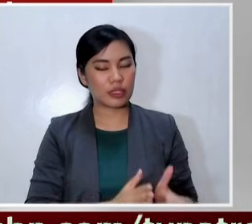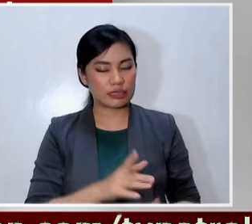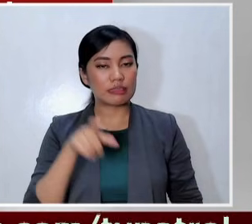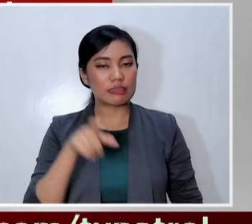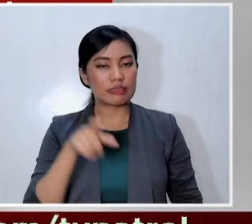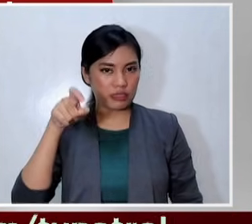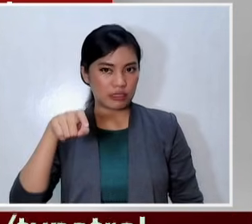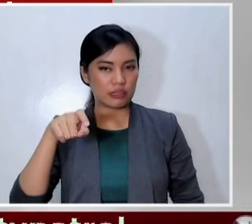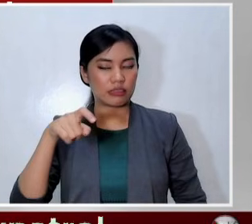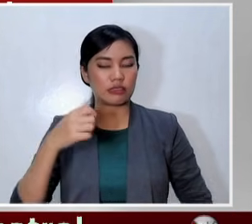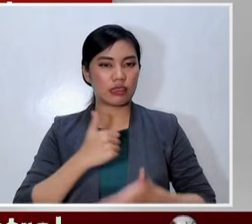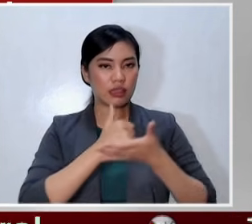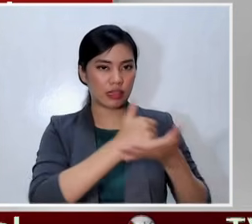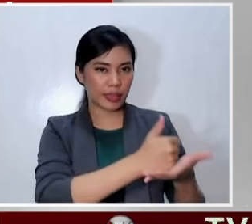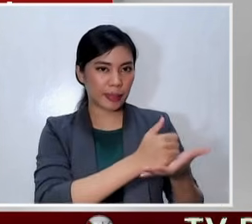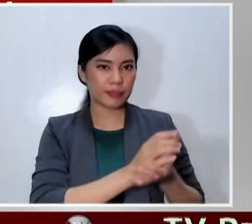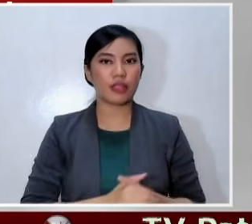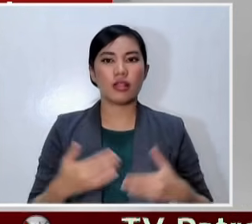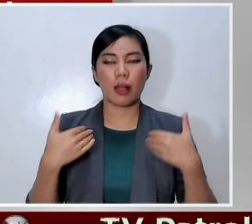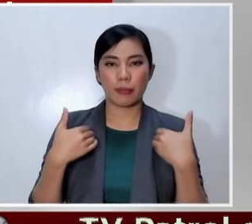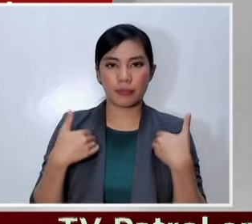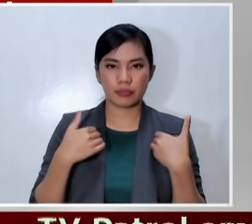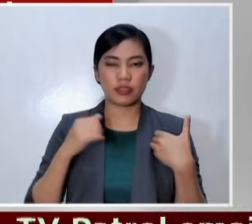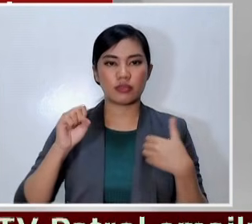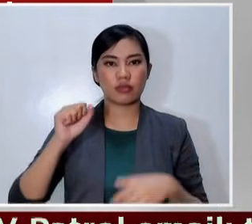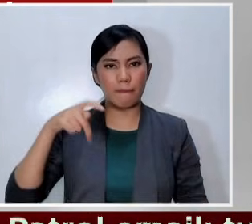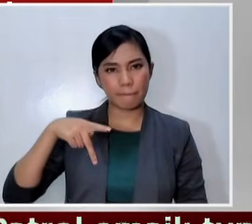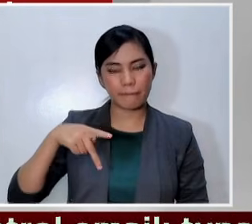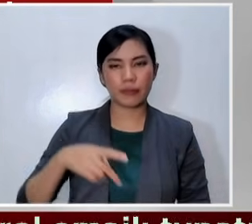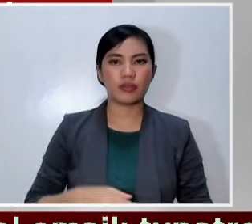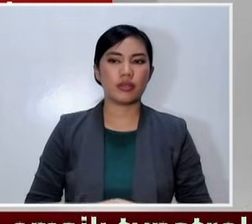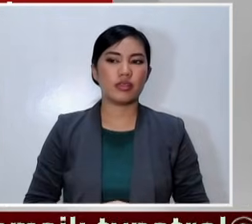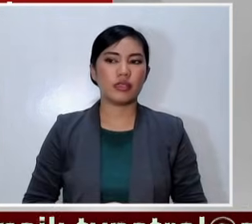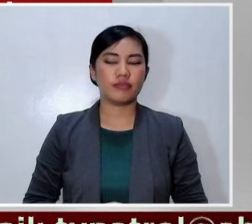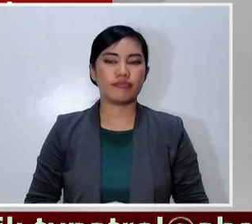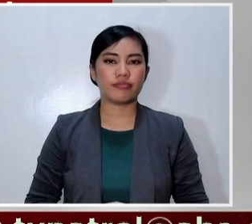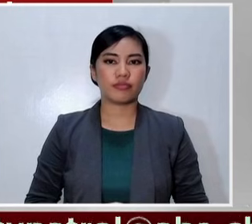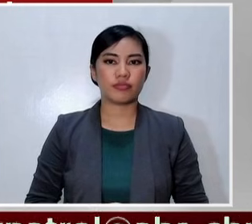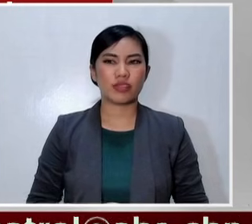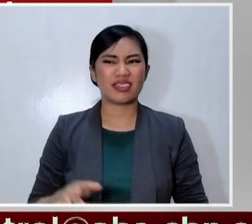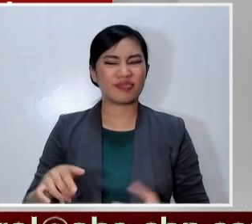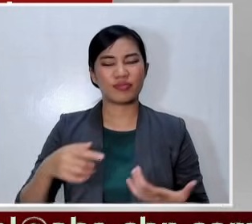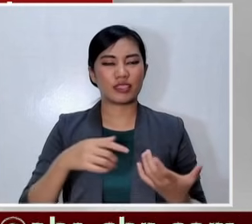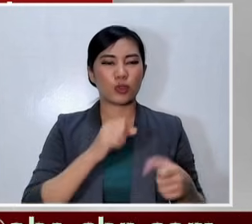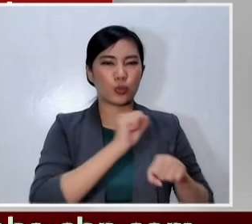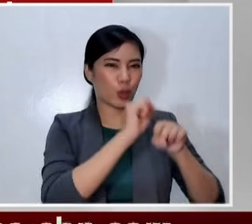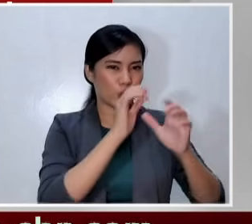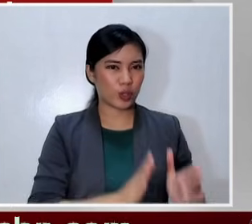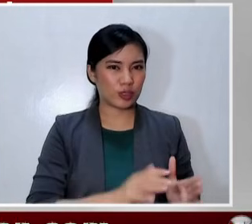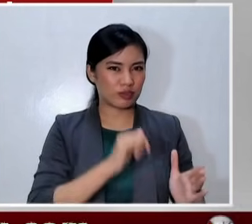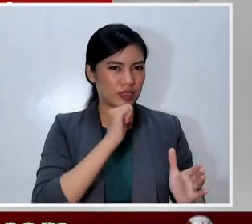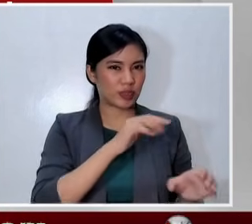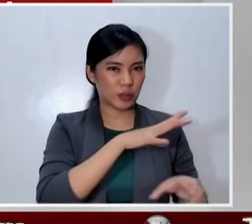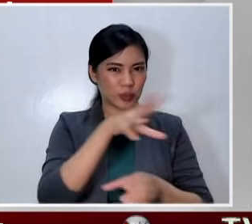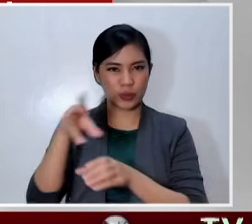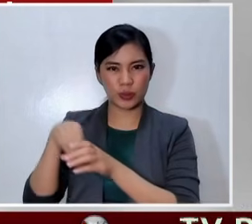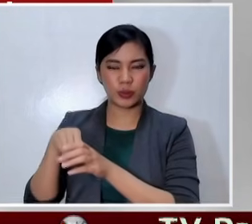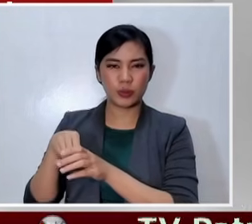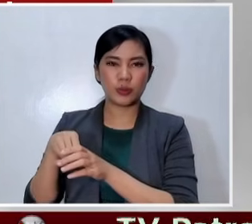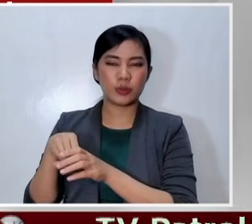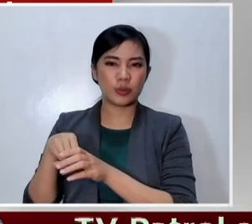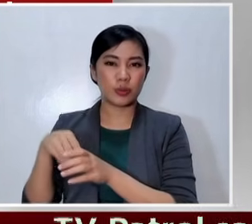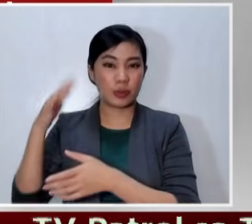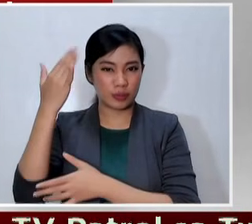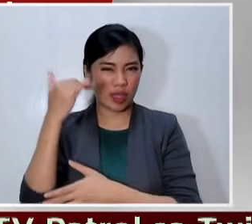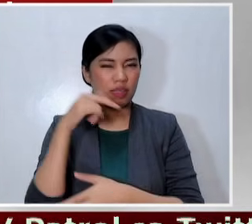migration assistance, hindi mo na mai-compare doon sa mga nagtatrabaho at kumikita ng certain salary